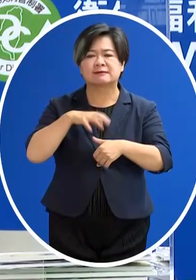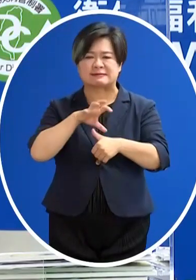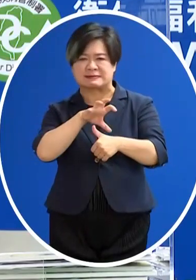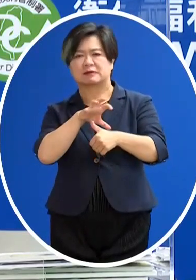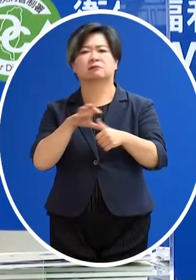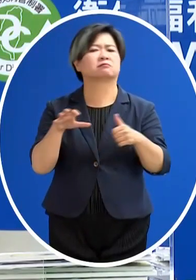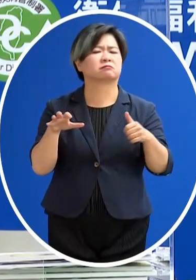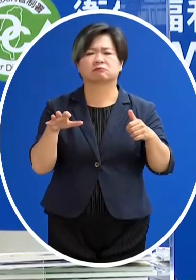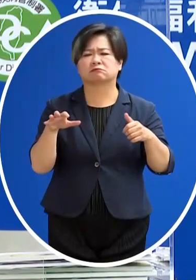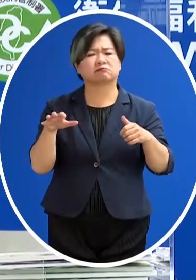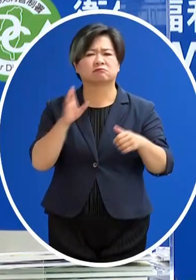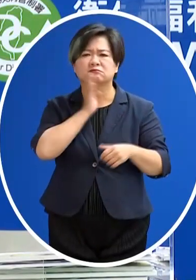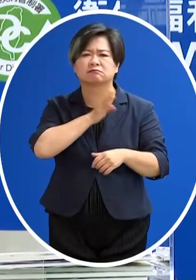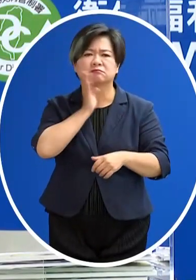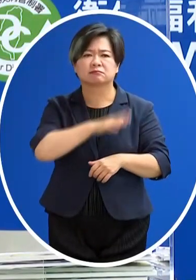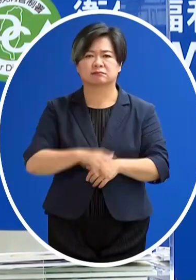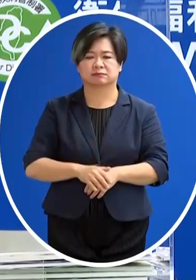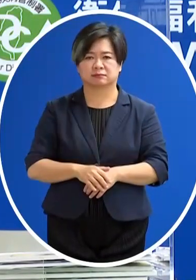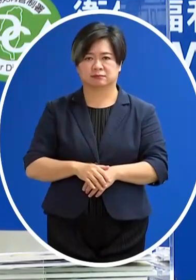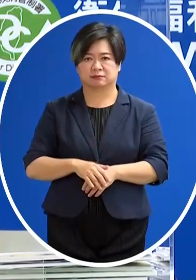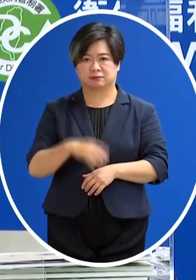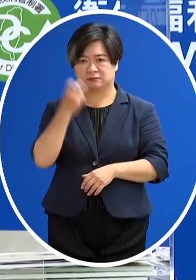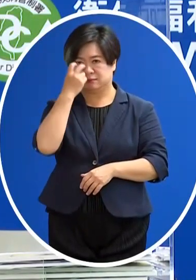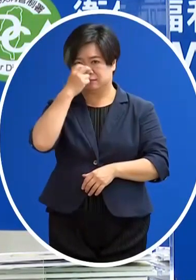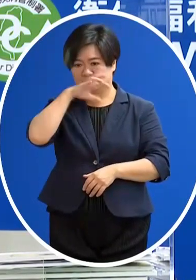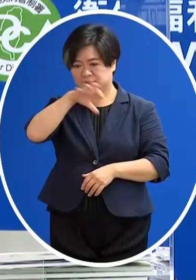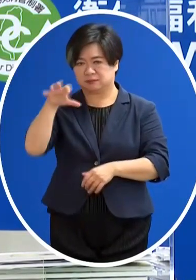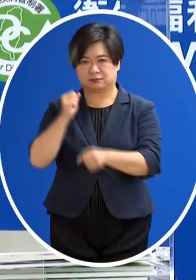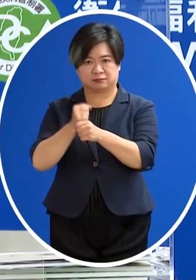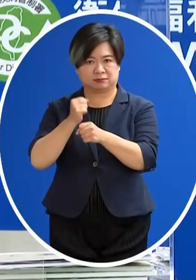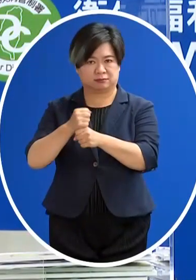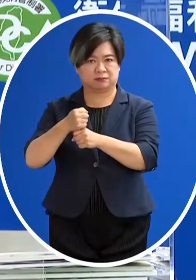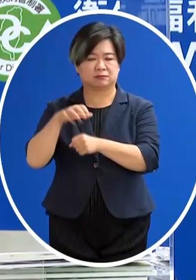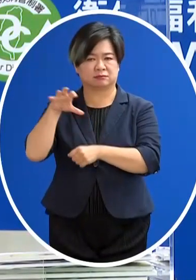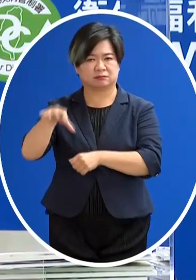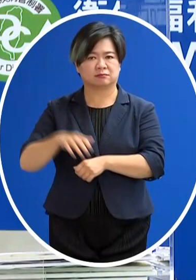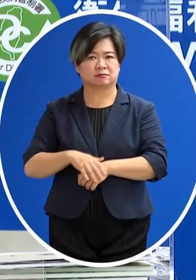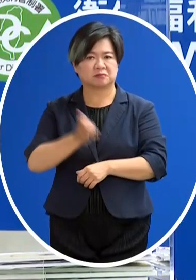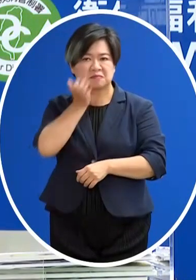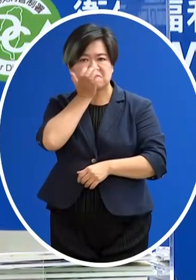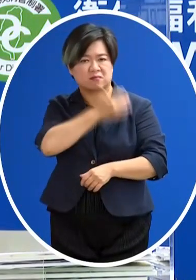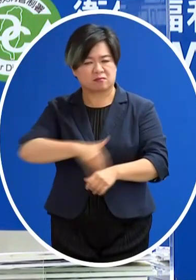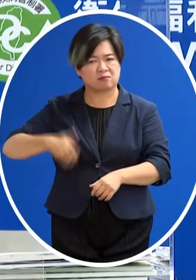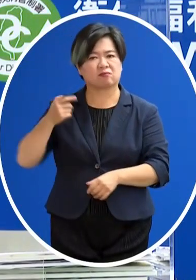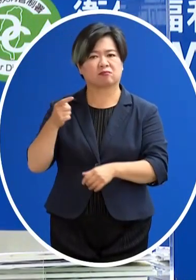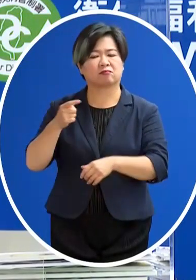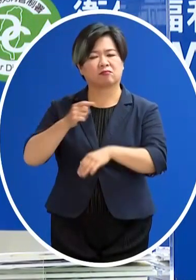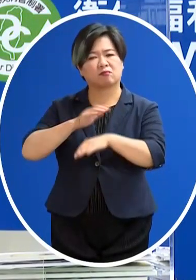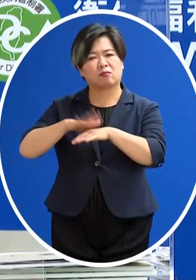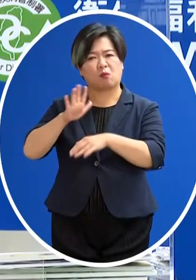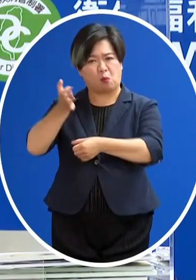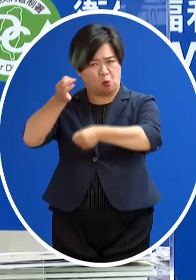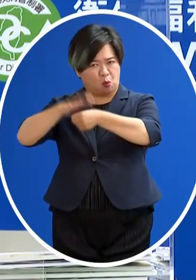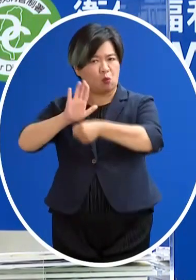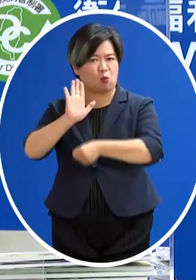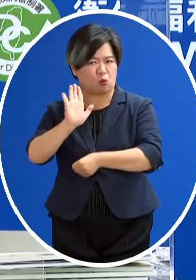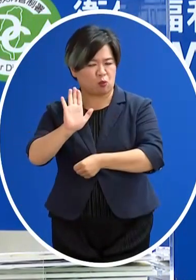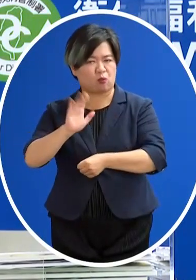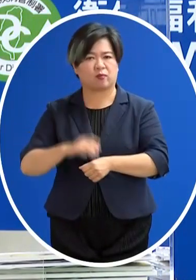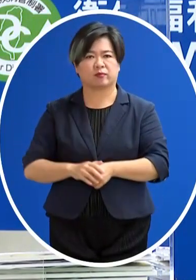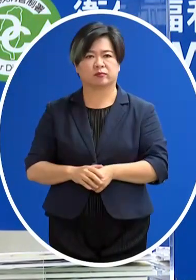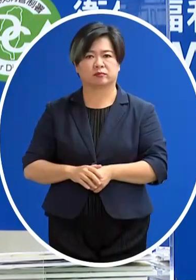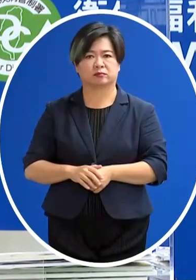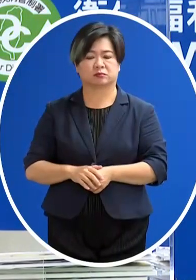对于裁检的单位，我们除了天然讲，我们大概就是在硬体上面哈会有一些补助哈，最高